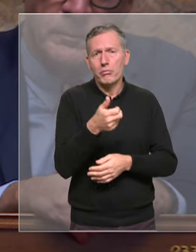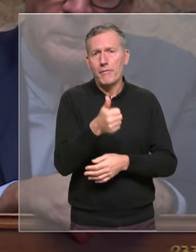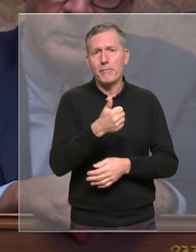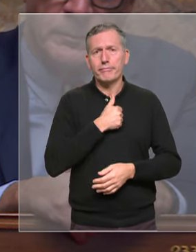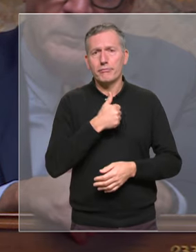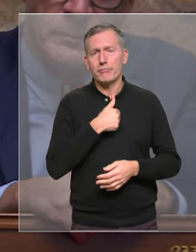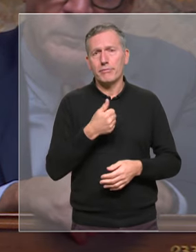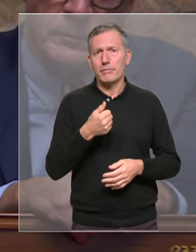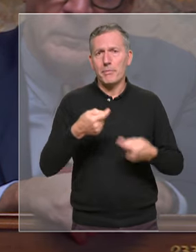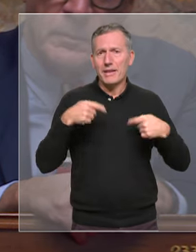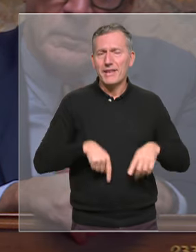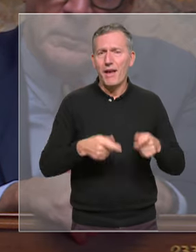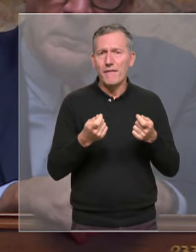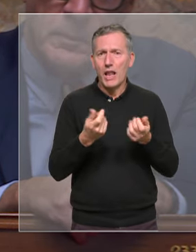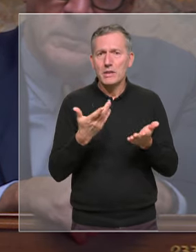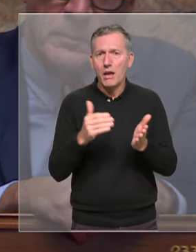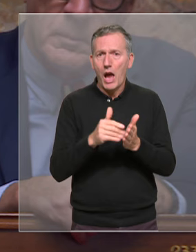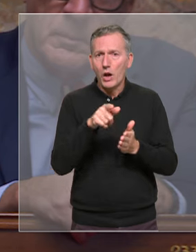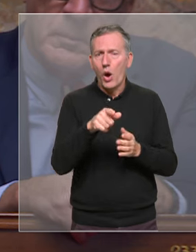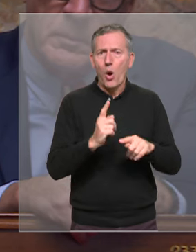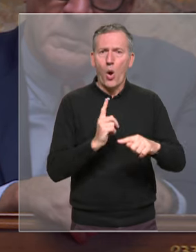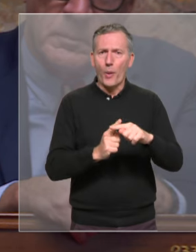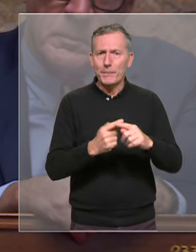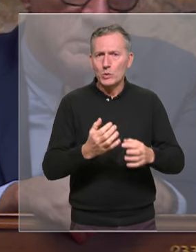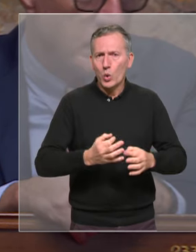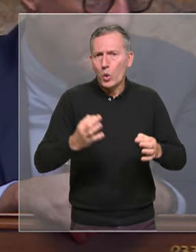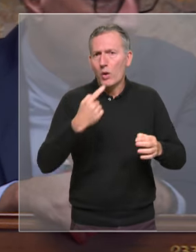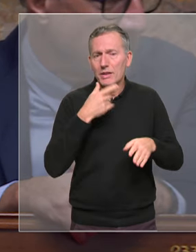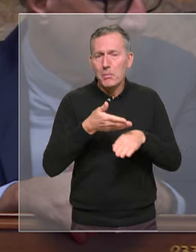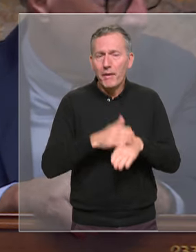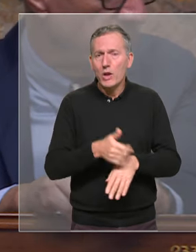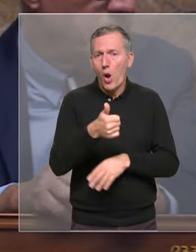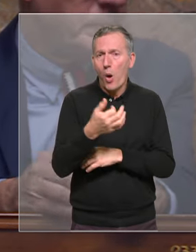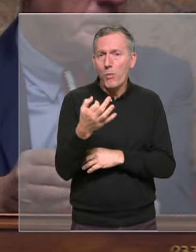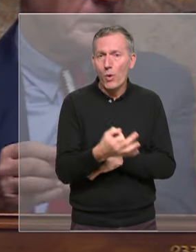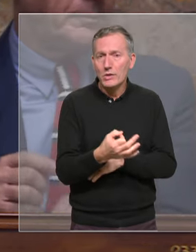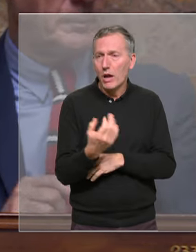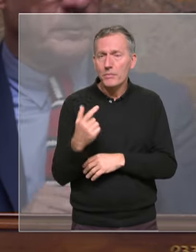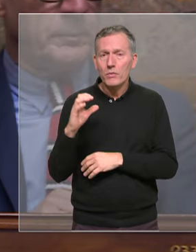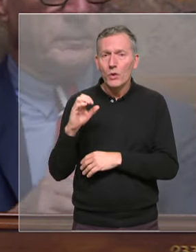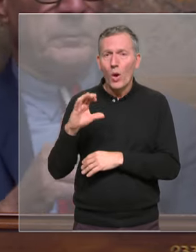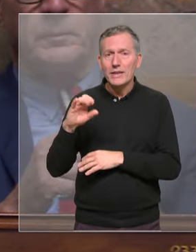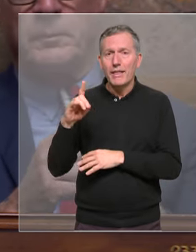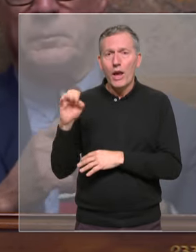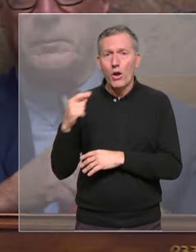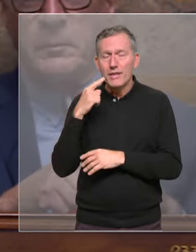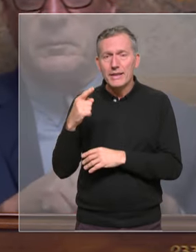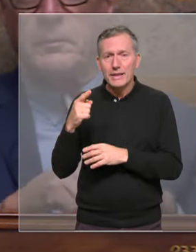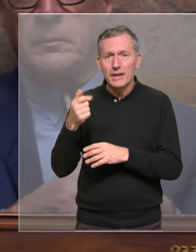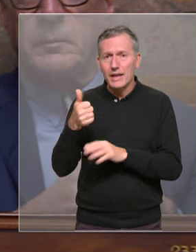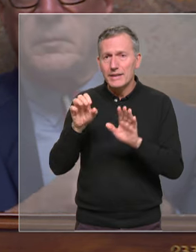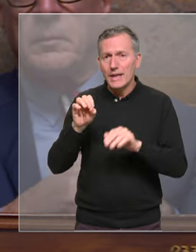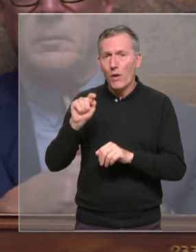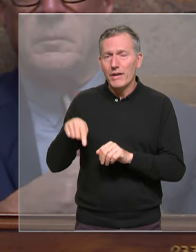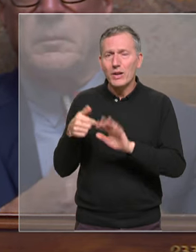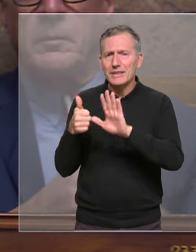Et aujourd'hui, vous pêchez encore par excès d'optimisme avec une prévision à 1%, alors que l'OCDE vient de réviser la sienne à